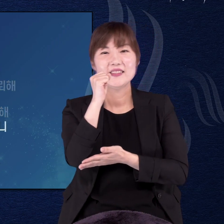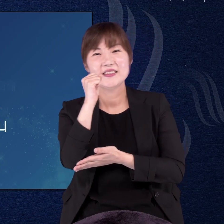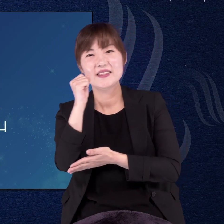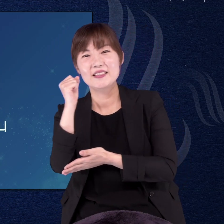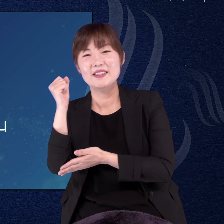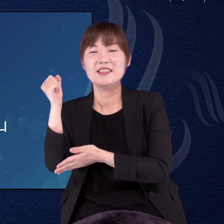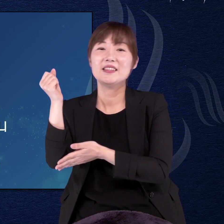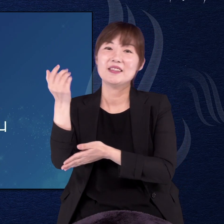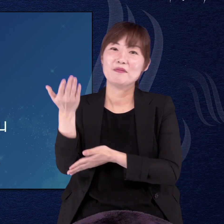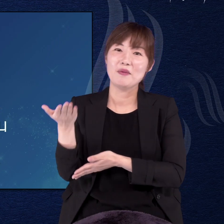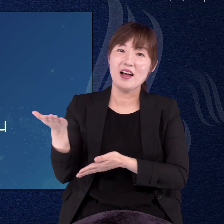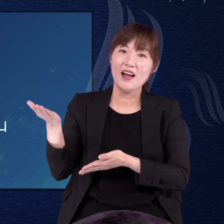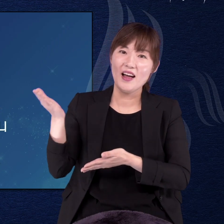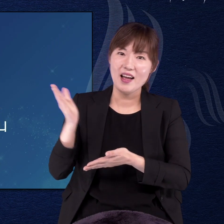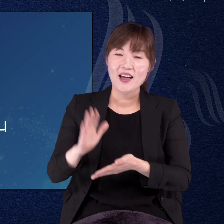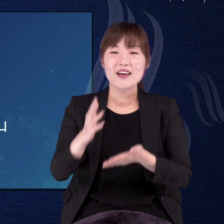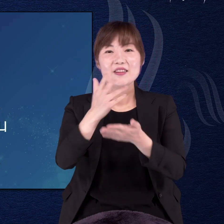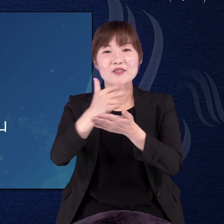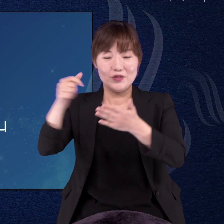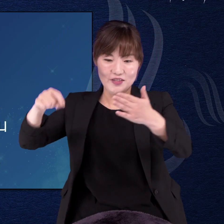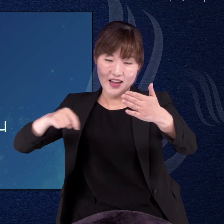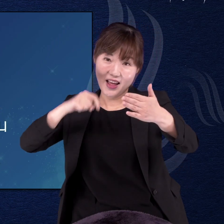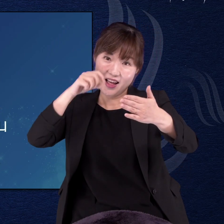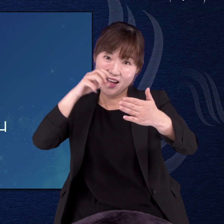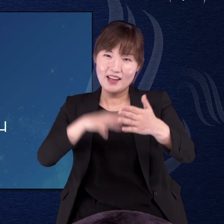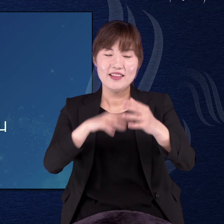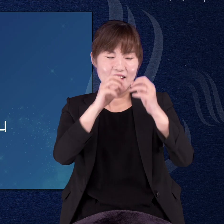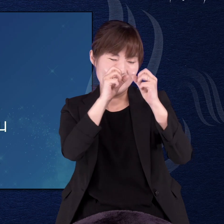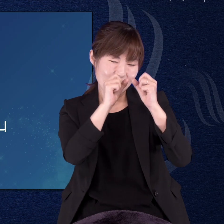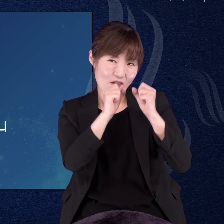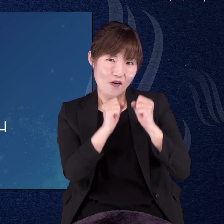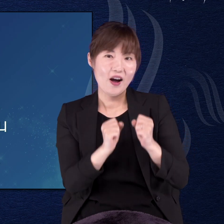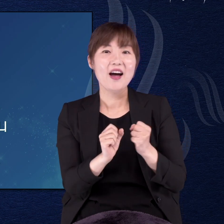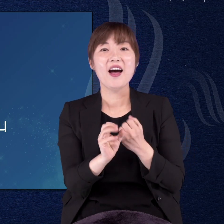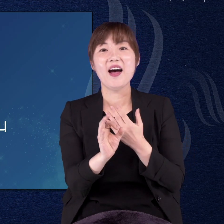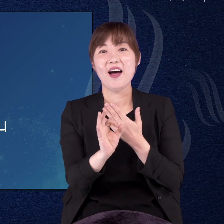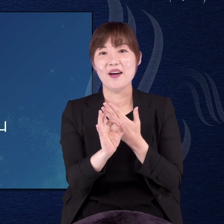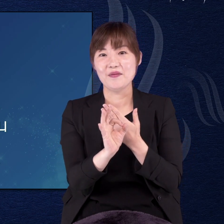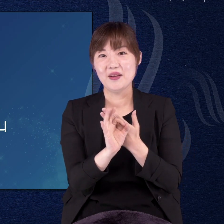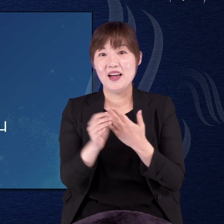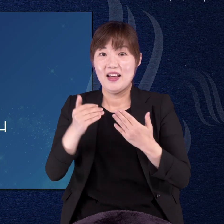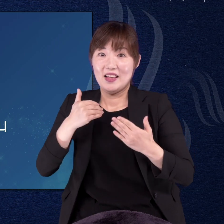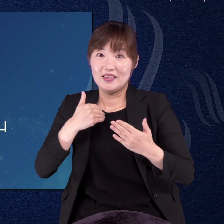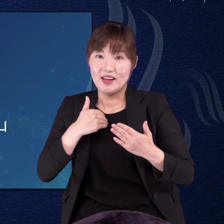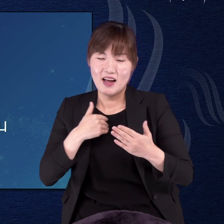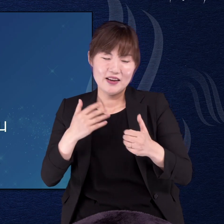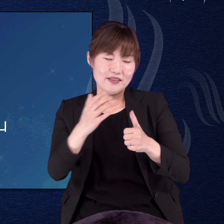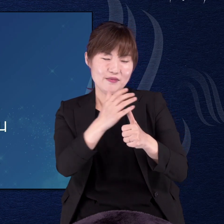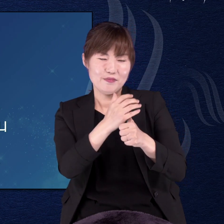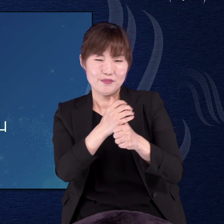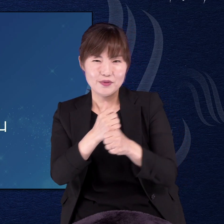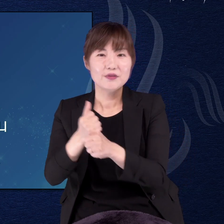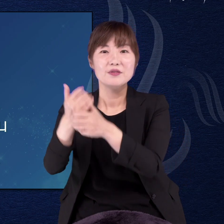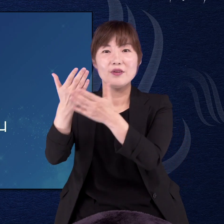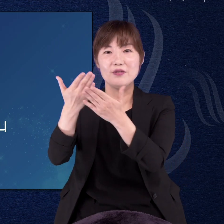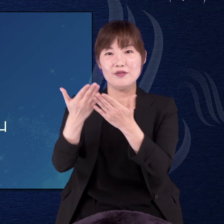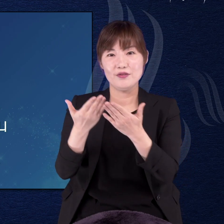흔들리지만 주 내 안에 거하며 나를